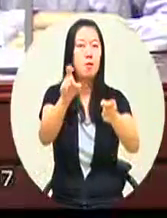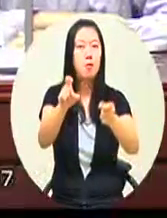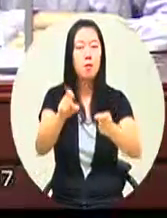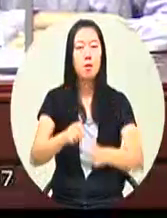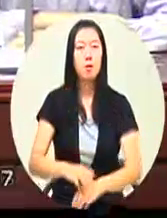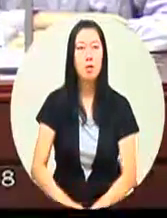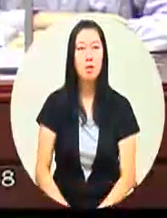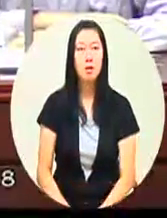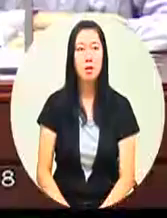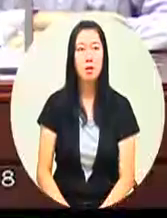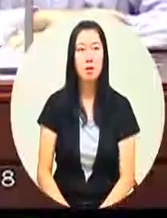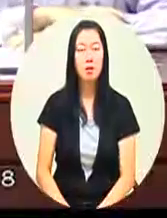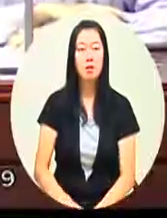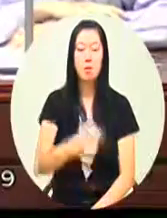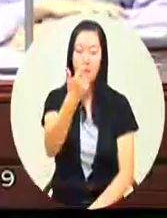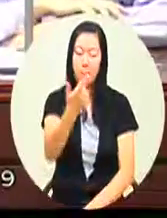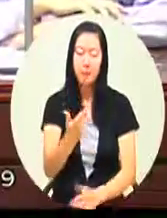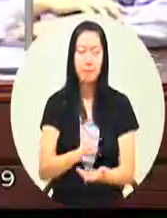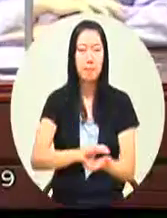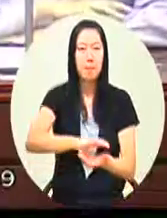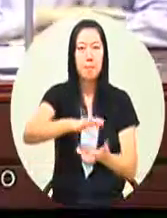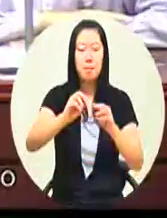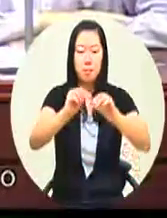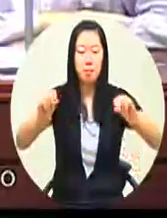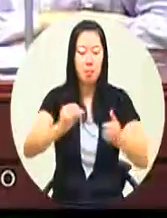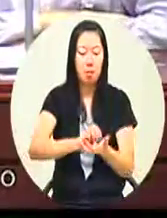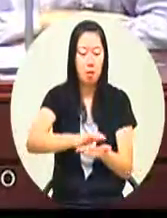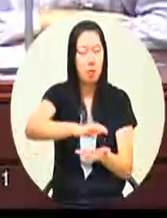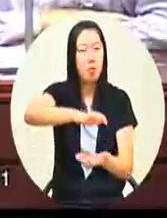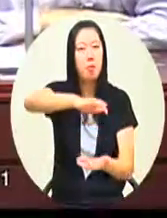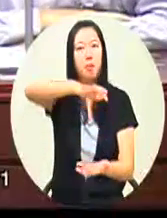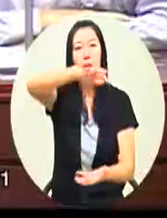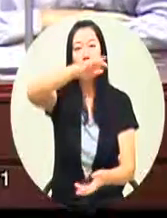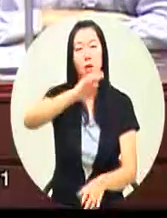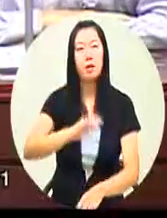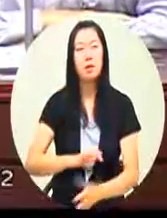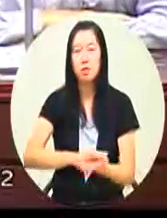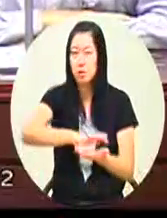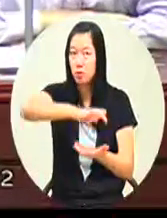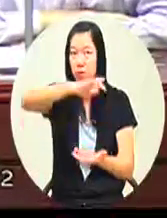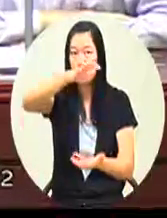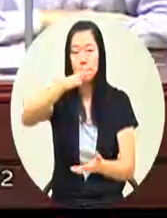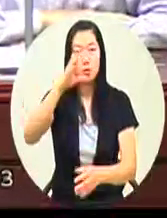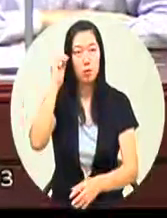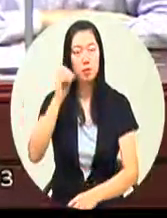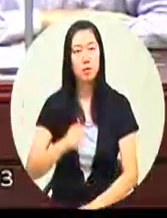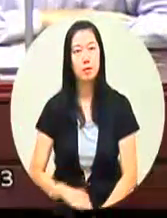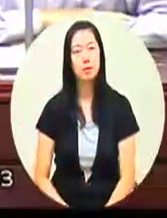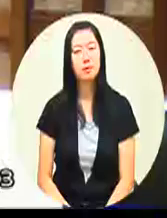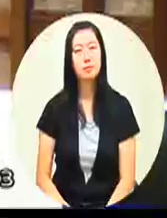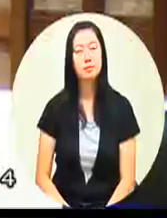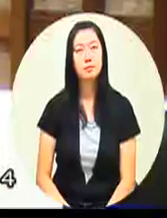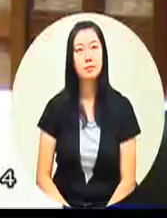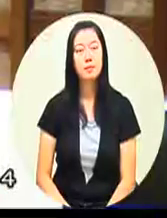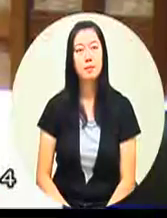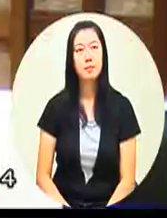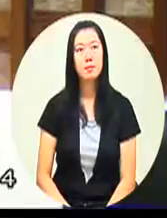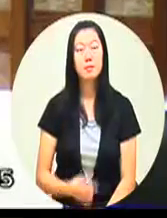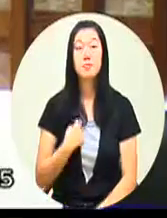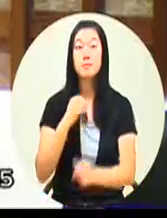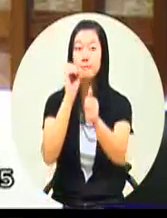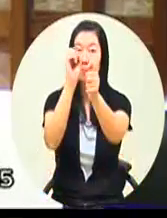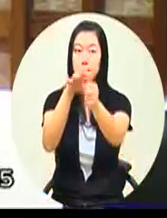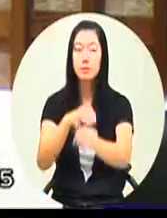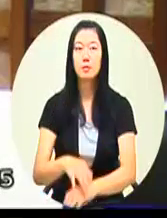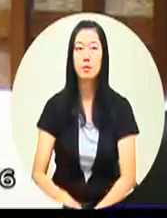以它是一直累积，嘿，河道的那个淤积的这个量一直累积。 好，安尼你请坐。我即摆咧讲的，就是